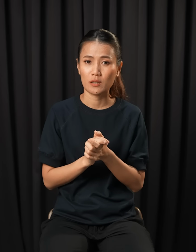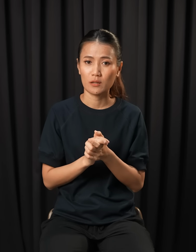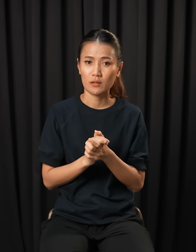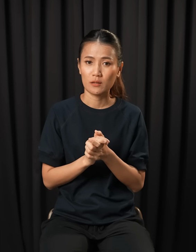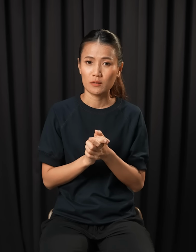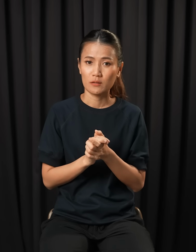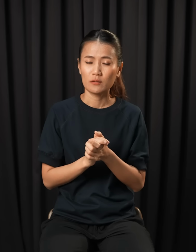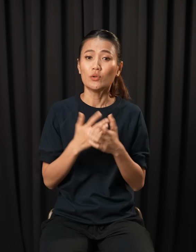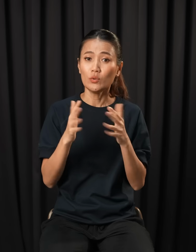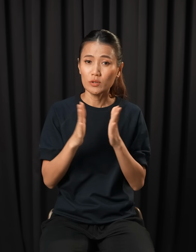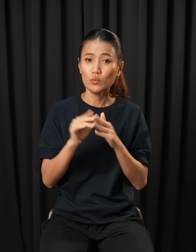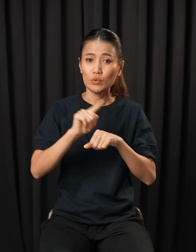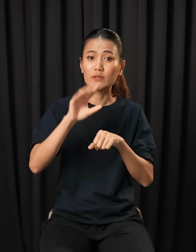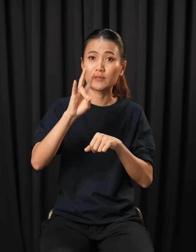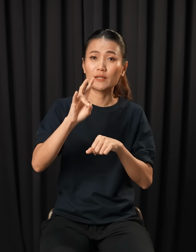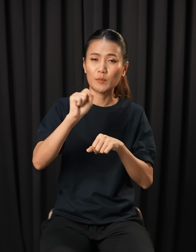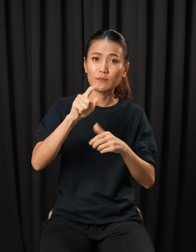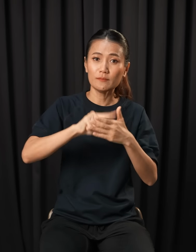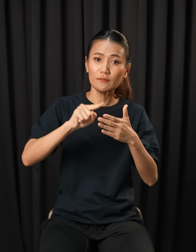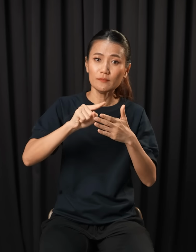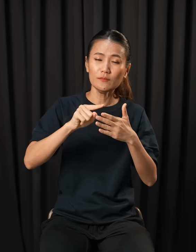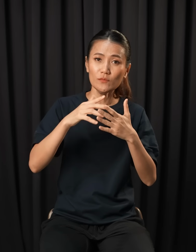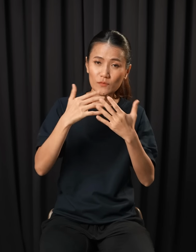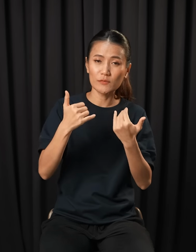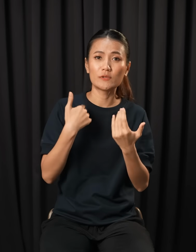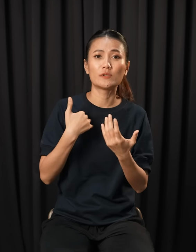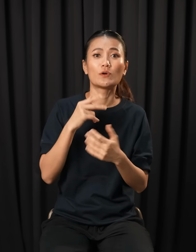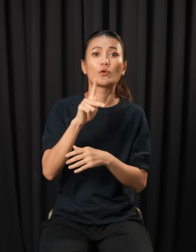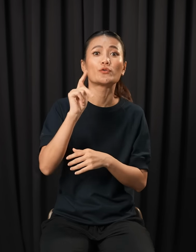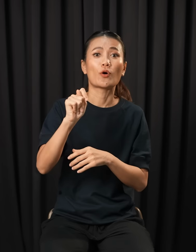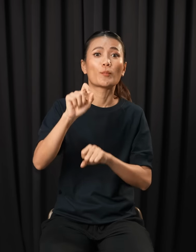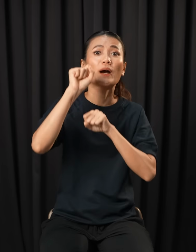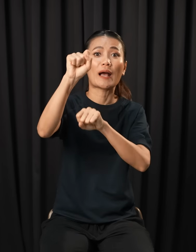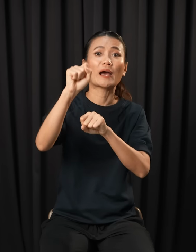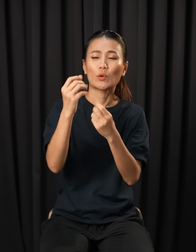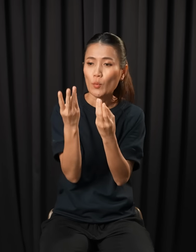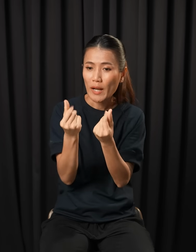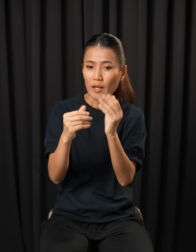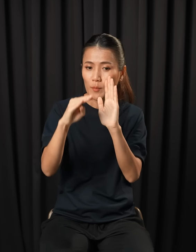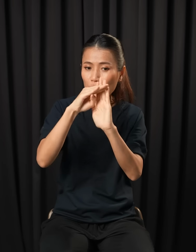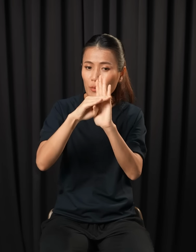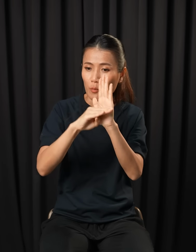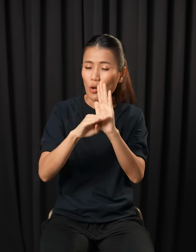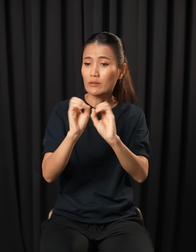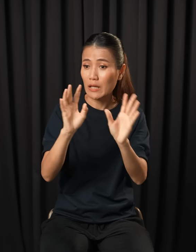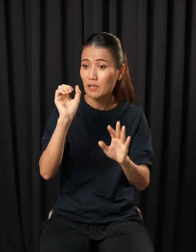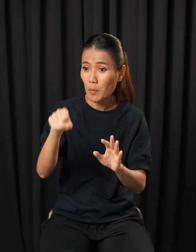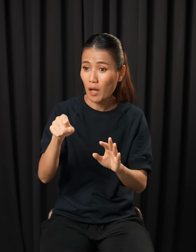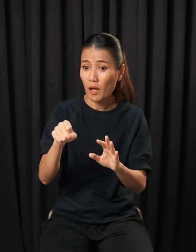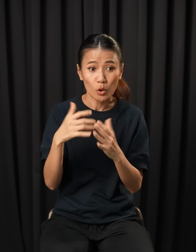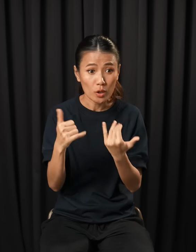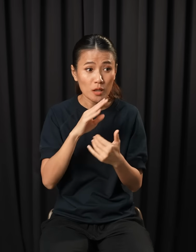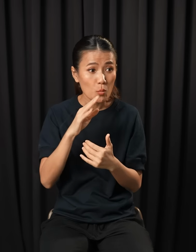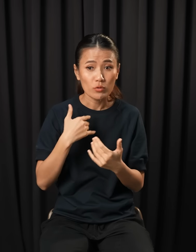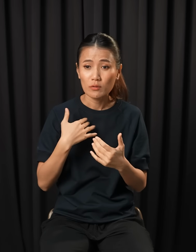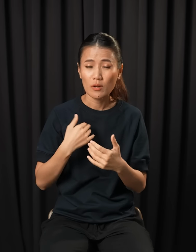ว่าพรรคที่ใบที่จะลงพ รรค เนี่ยต้องเป็นวันที่7 ถูกต้องครับ กกต.ถึงจะประกาศว่าเ